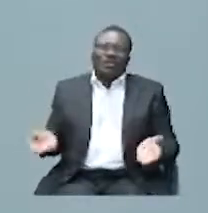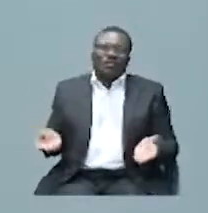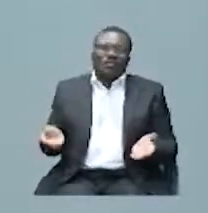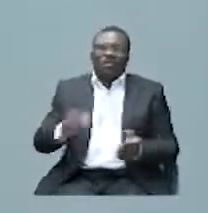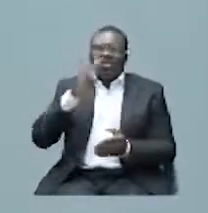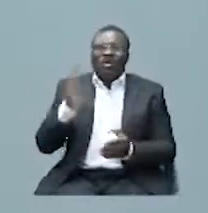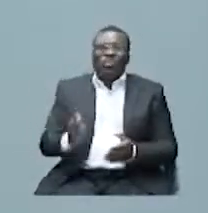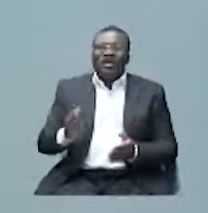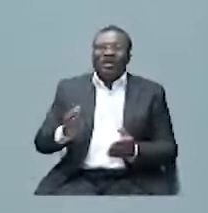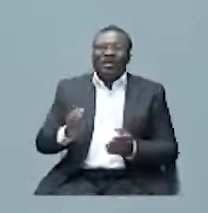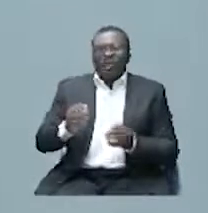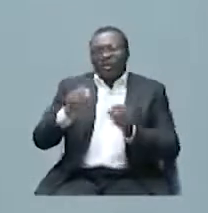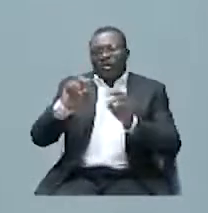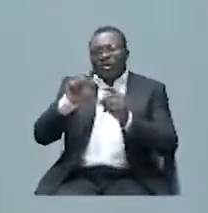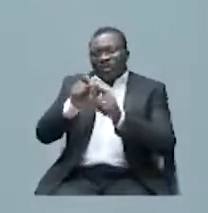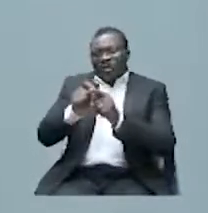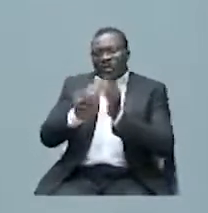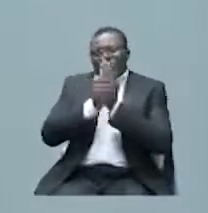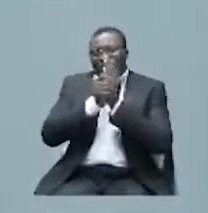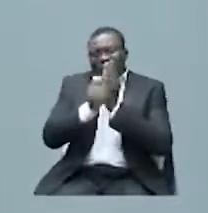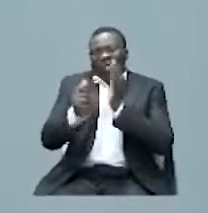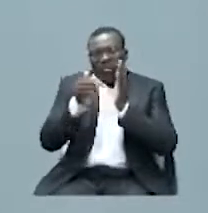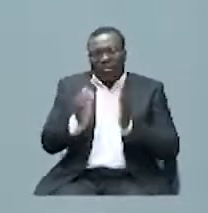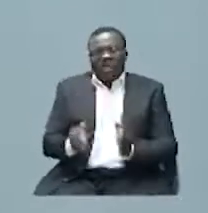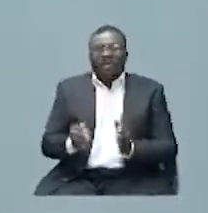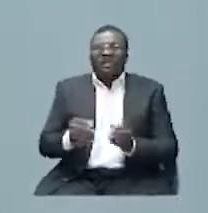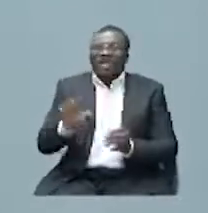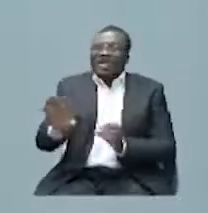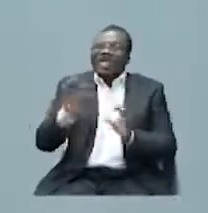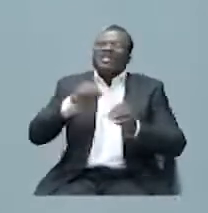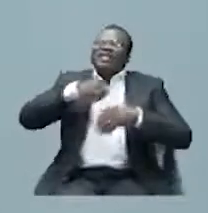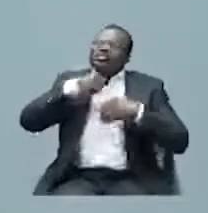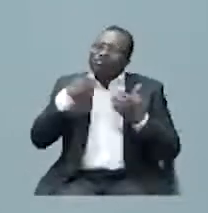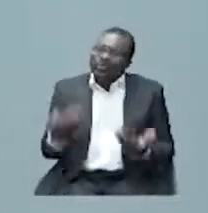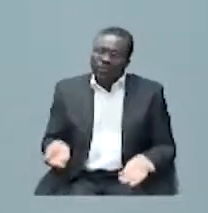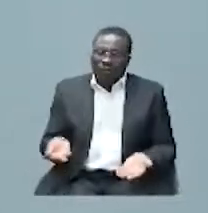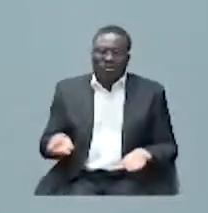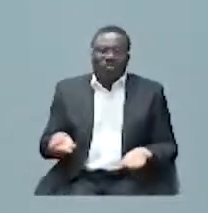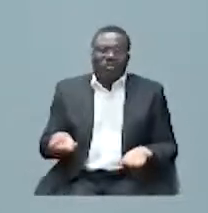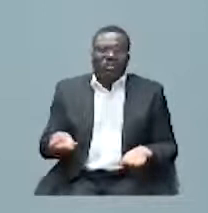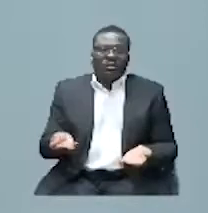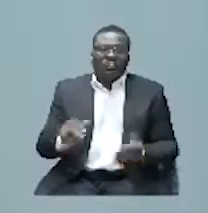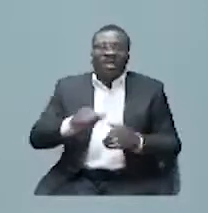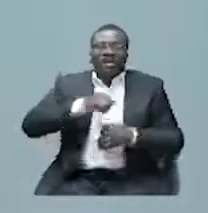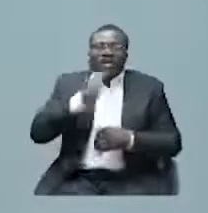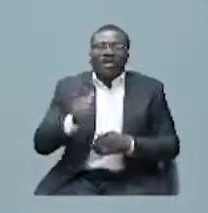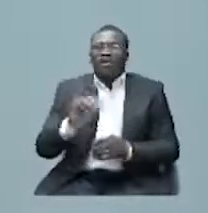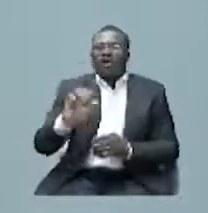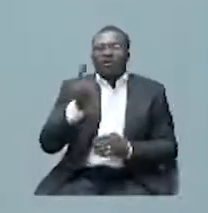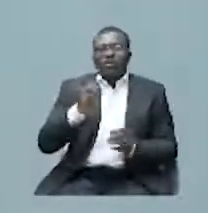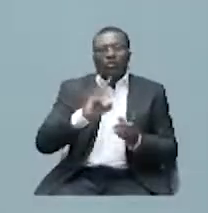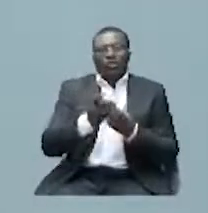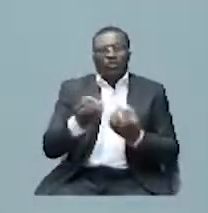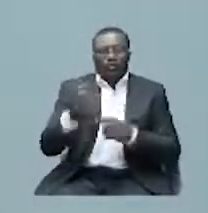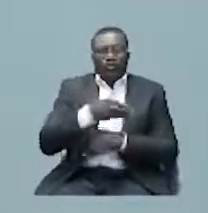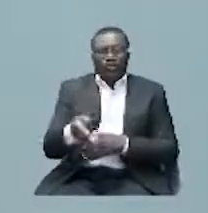Le facteur compétence n'est pas le facteur de choix, de décision et de gouvernance. Il n'y a pas un seul domaine aujourd'hui